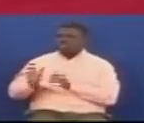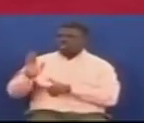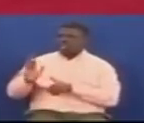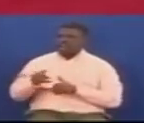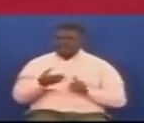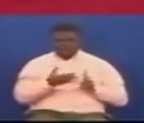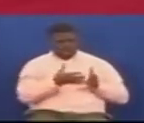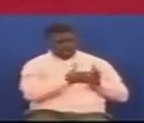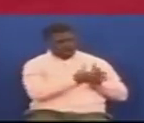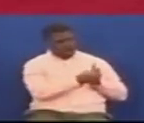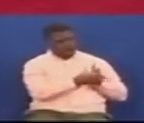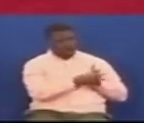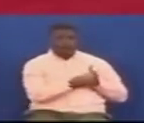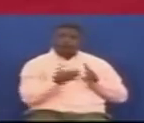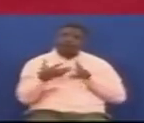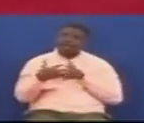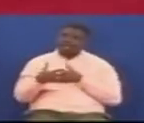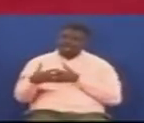Marekani